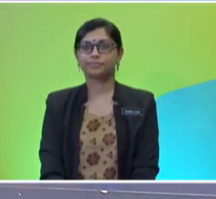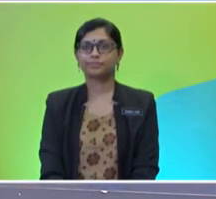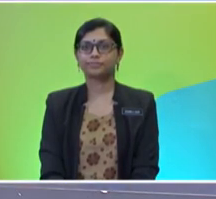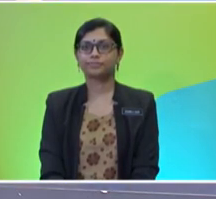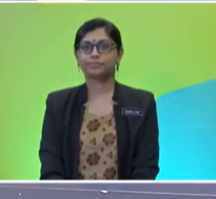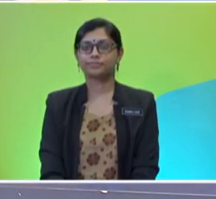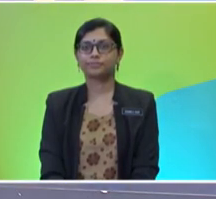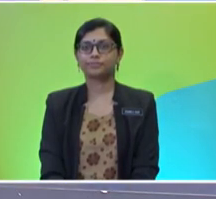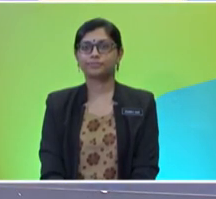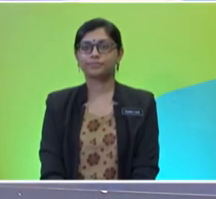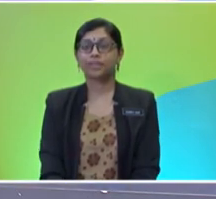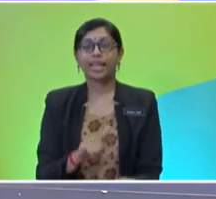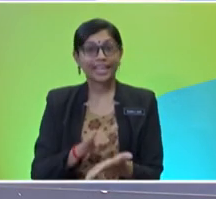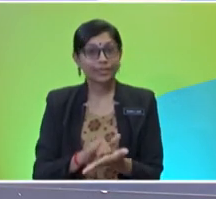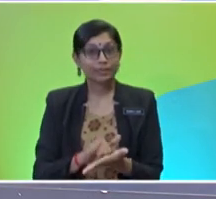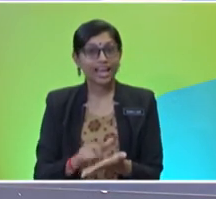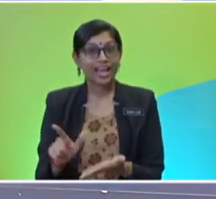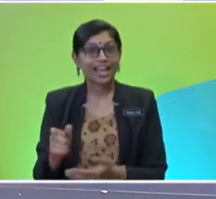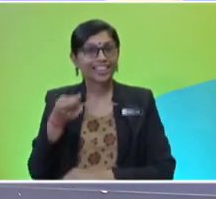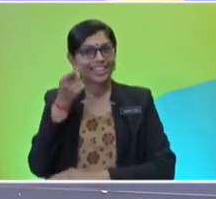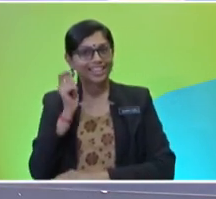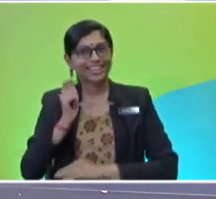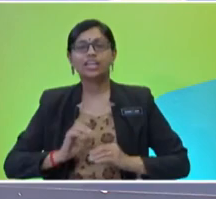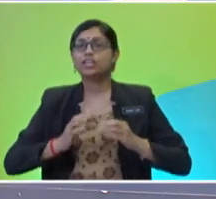Alright, itulah dia cara-cara untuk